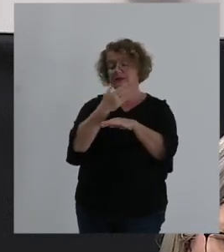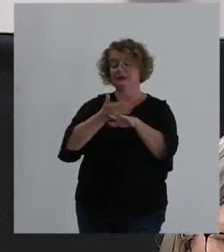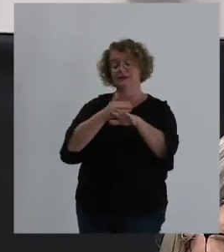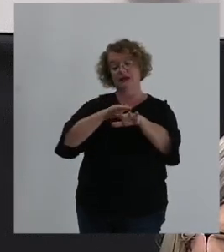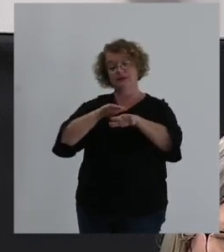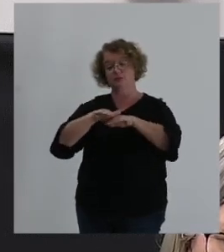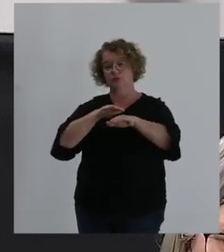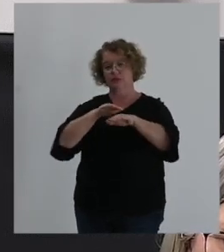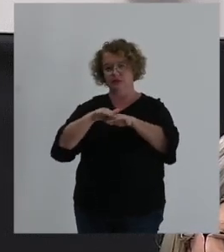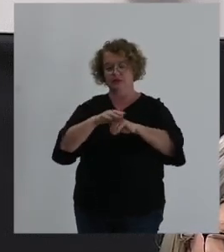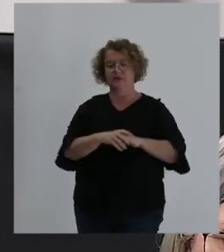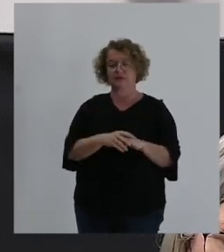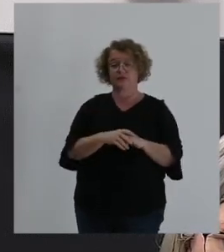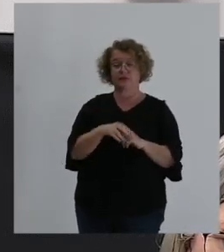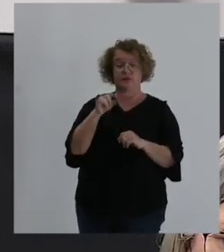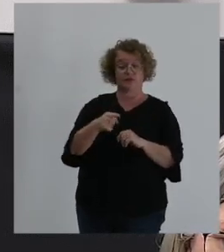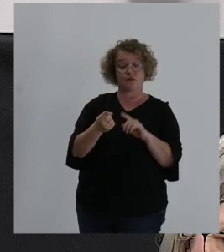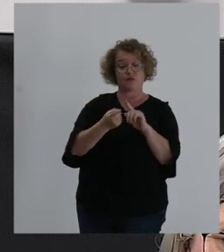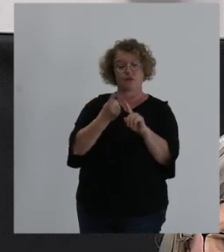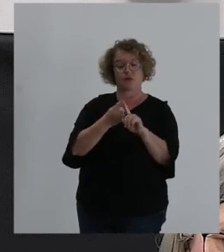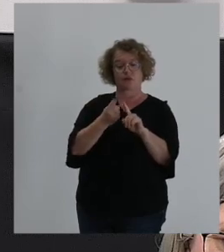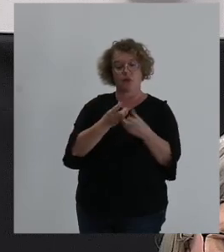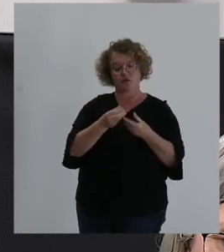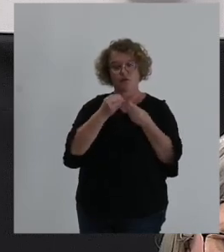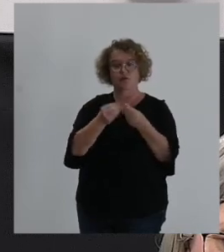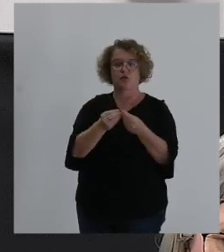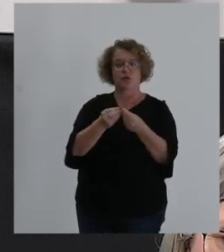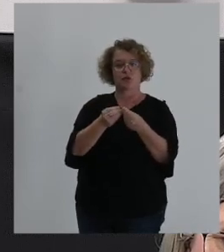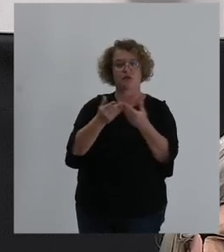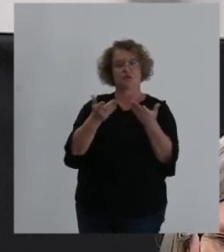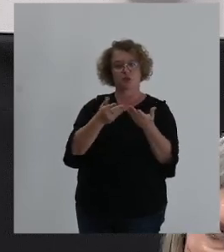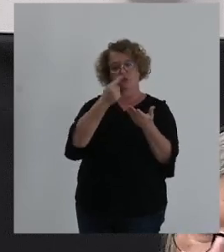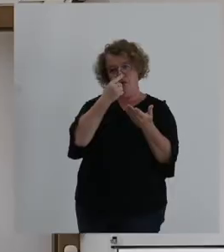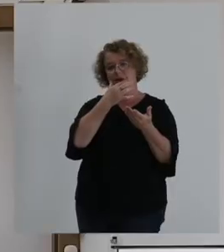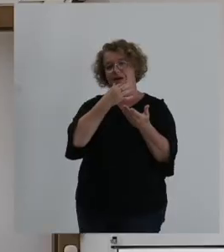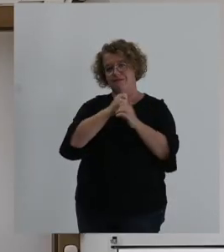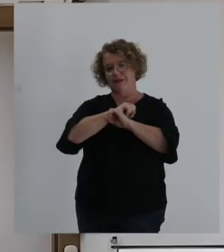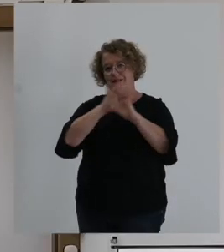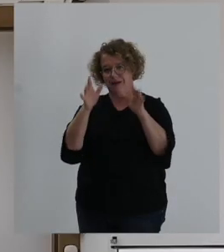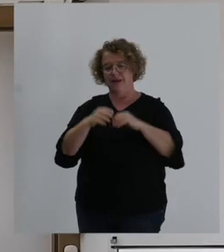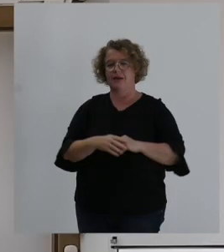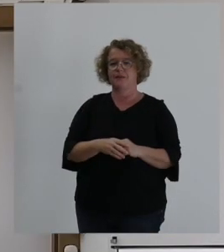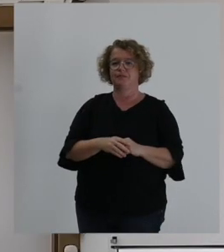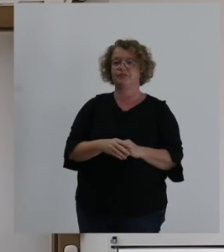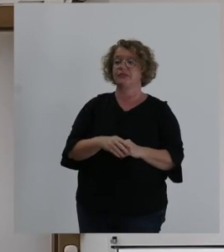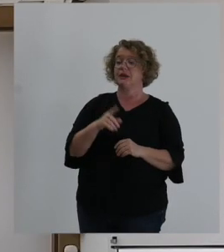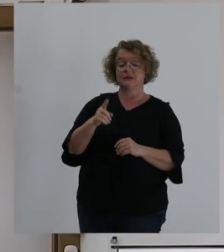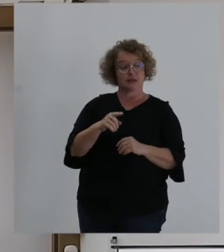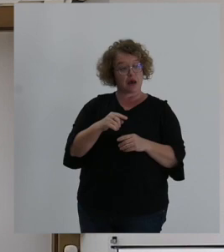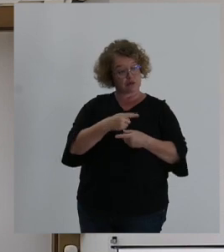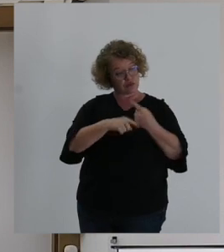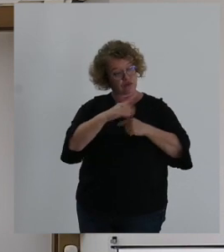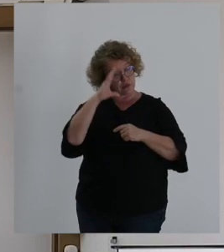dispositif, il faut bien sûr le faciliter et y amener des moyens supplémentaires. Sur ce volet de la